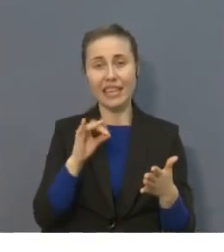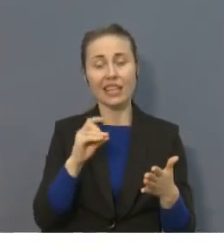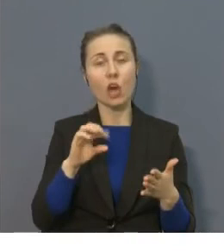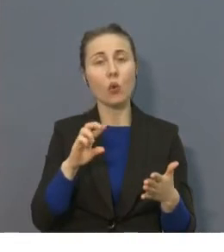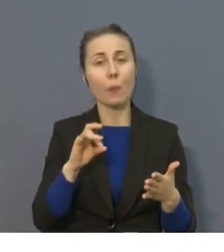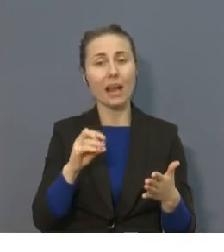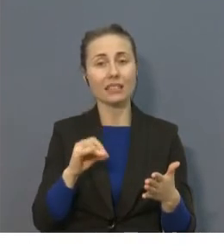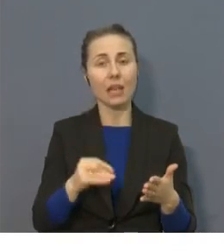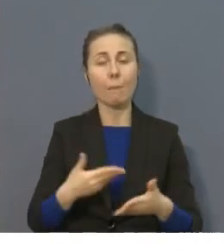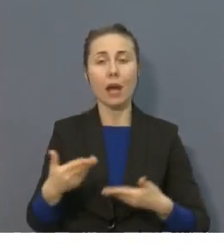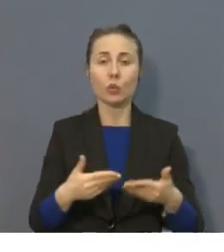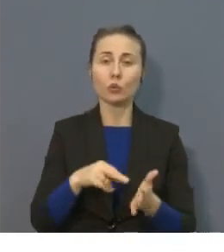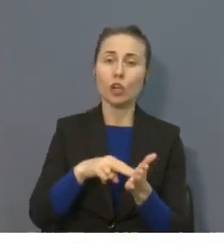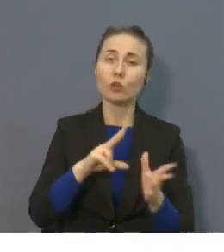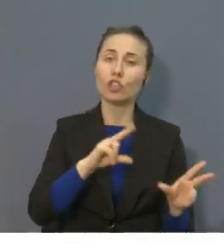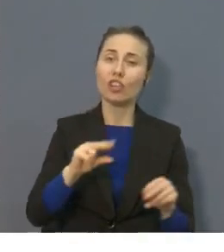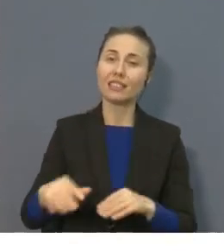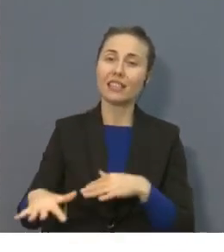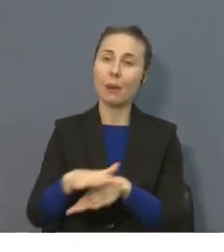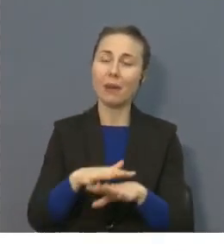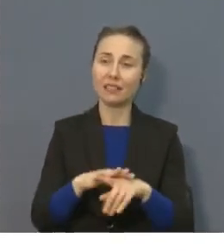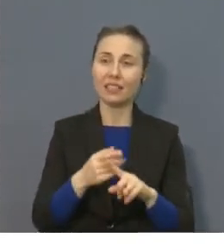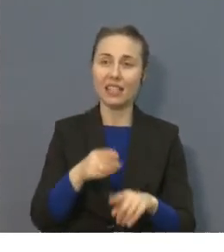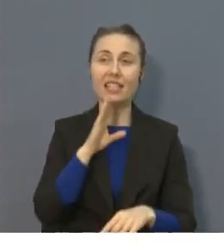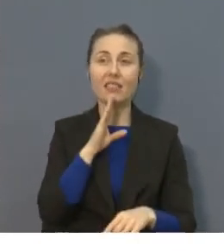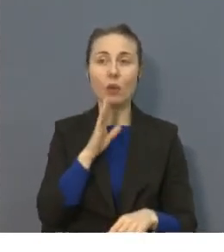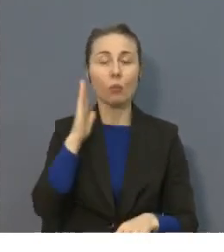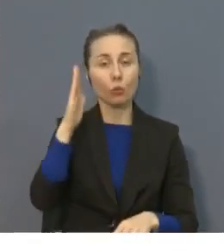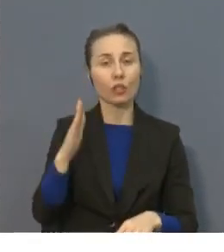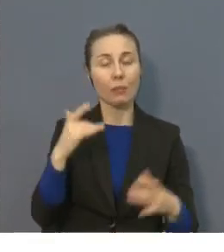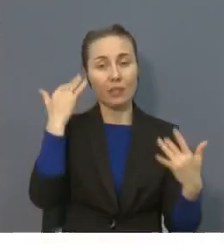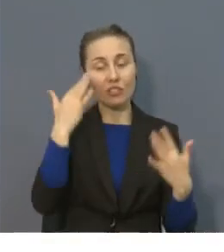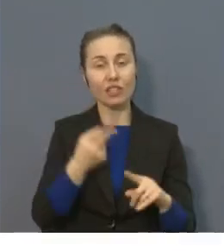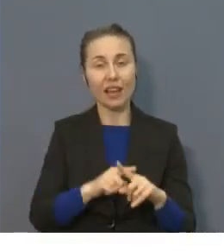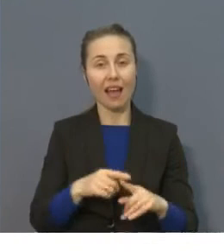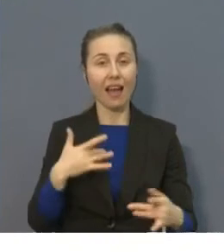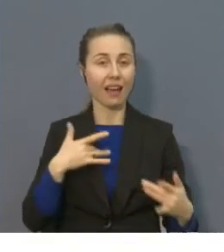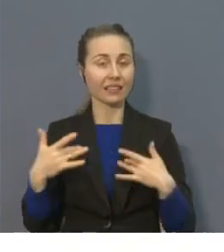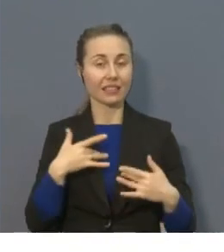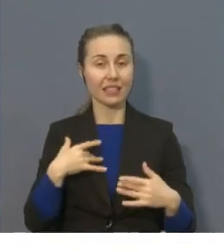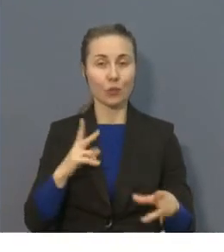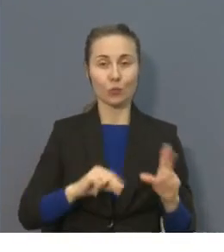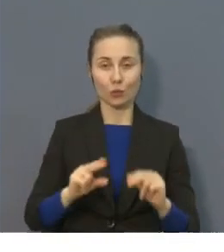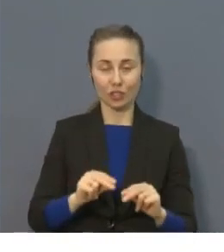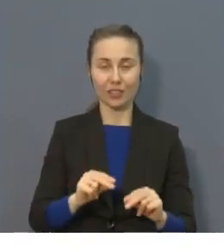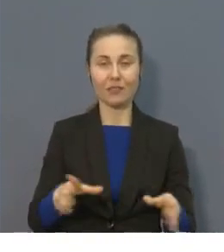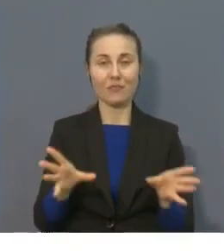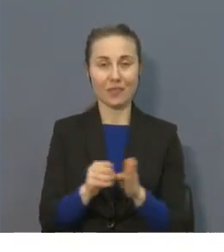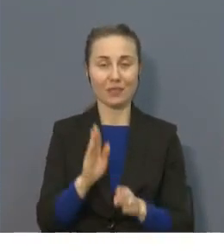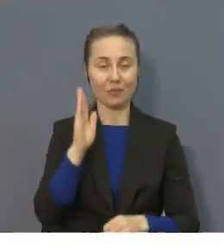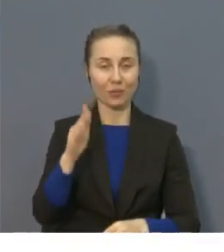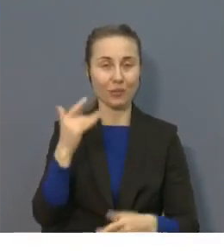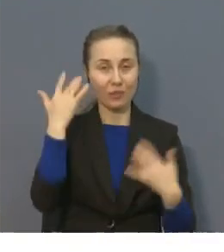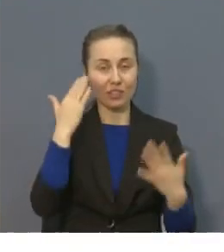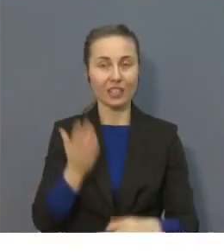ұнатады. Жас өреннің болашағына артар үміт көп. Милананың анасы қыздың болашақта актриса немесе мұғалім